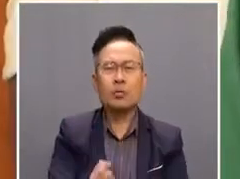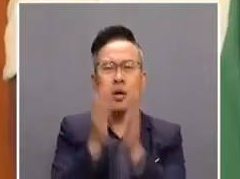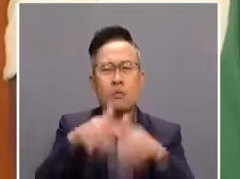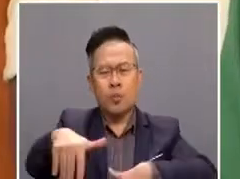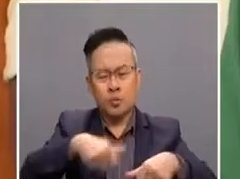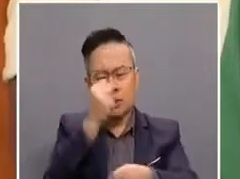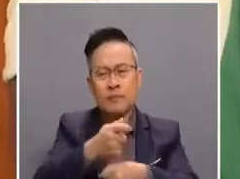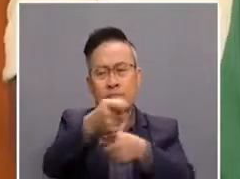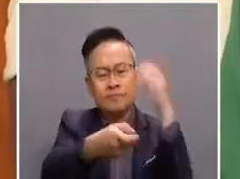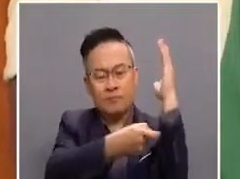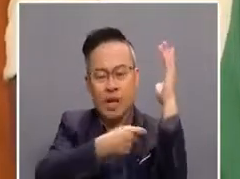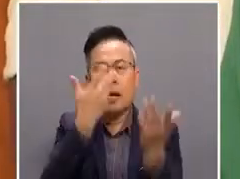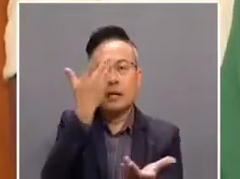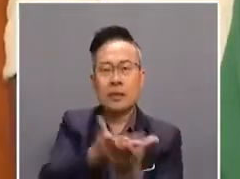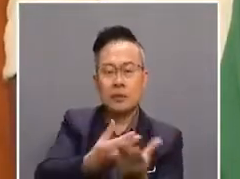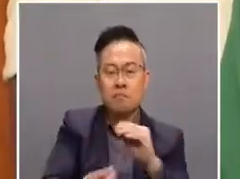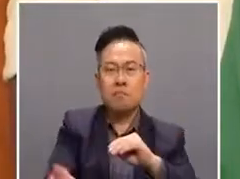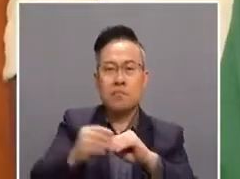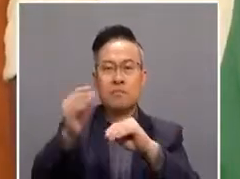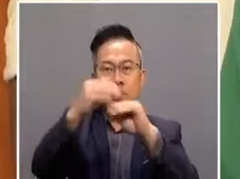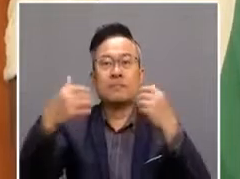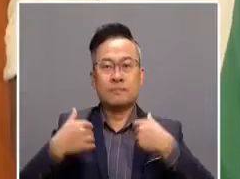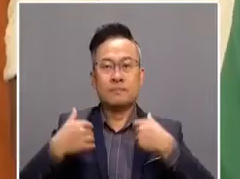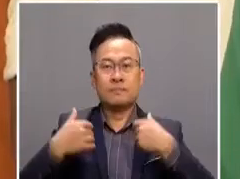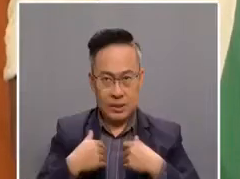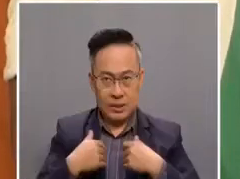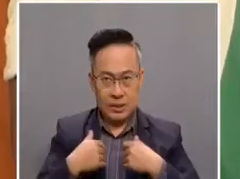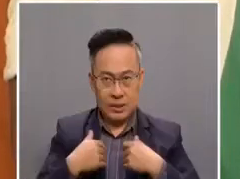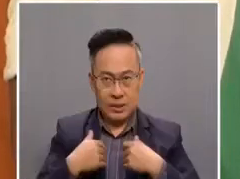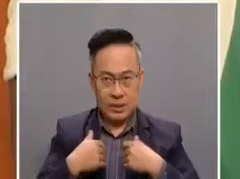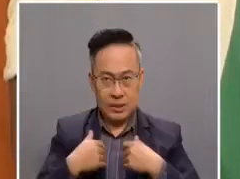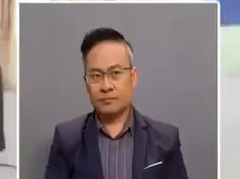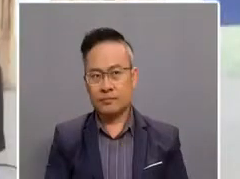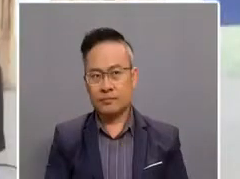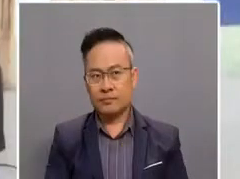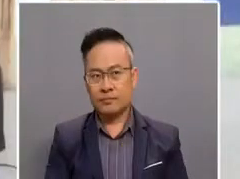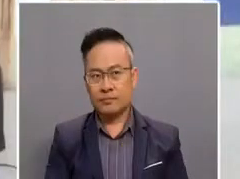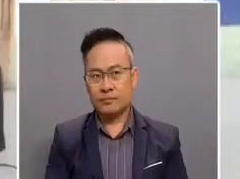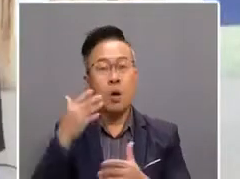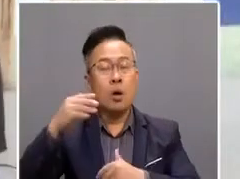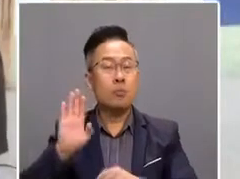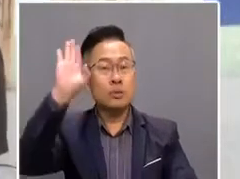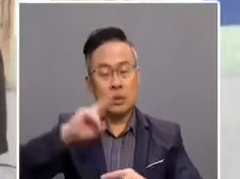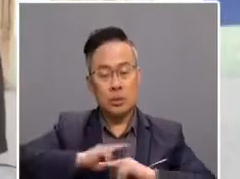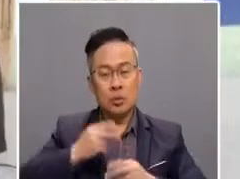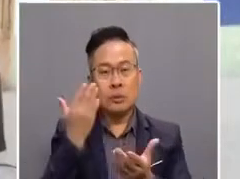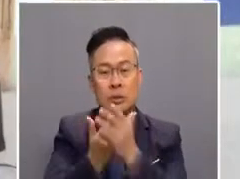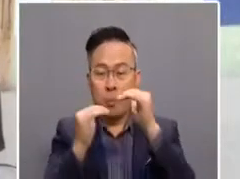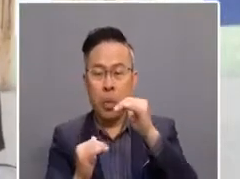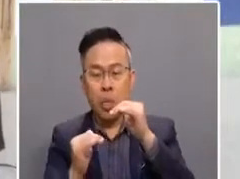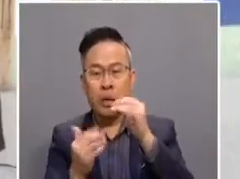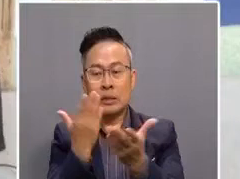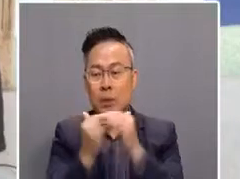างเนี่ยได้ประโยชน์เพิ่มขึ้นมีอำนาจการต่อรองสูงขึ้น ยางในโซนตะวันออกเนี่ยของเรารับป